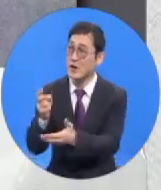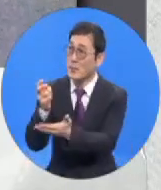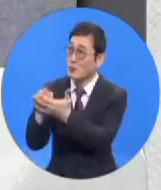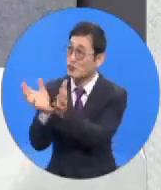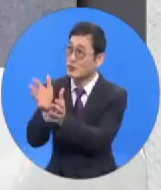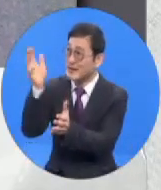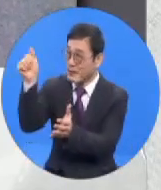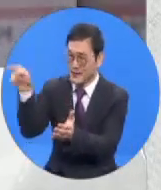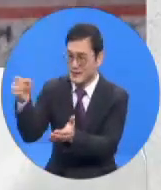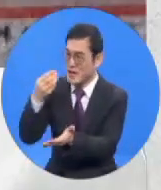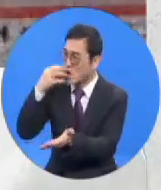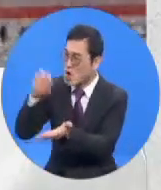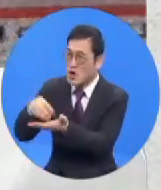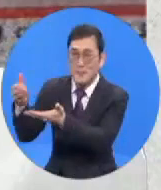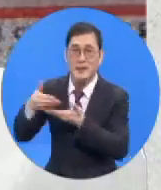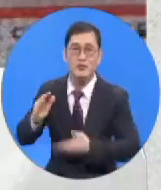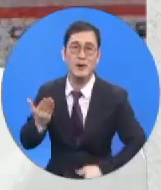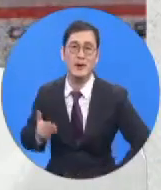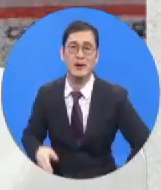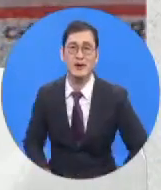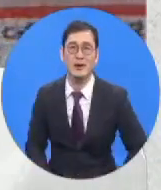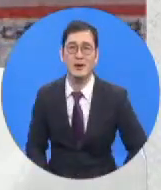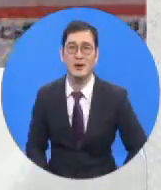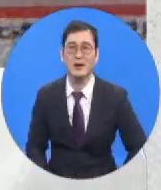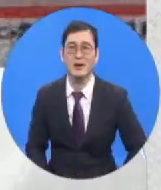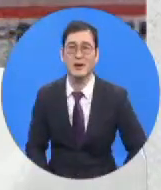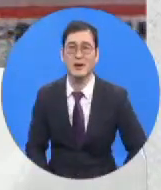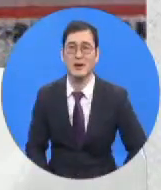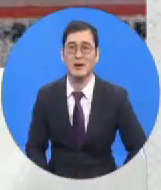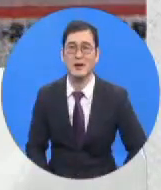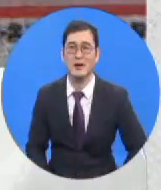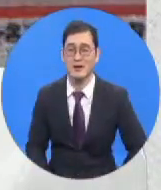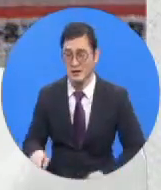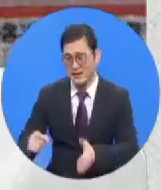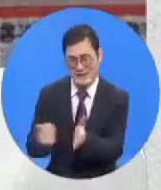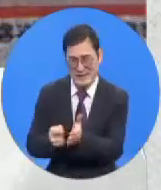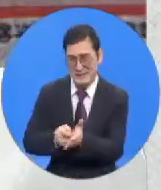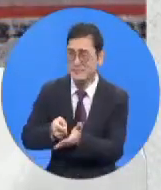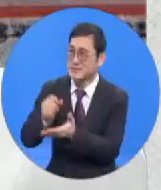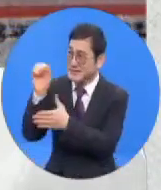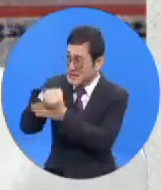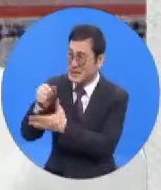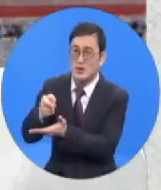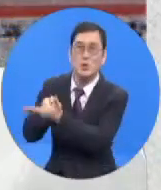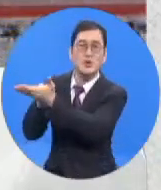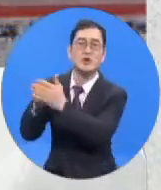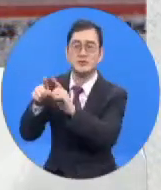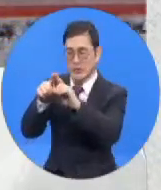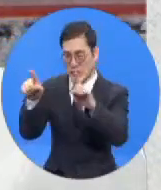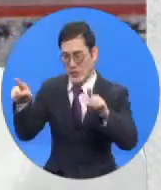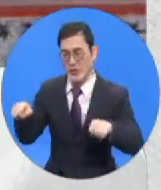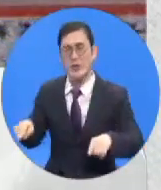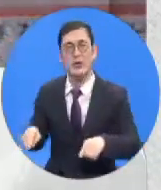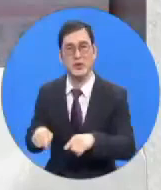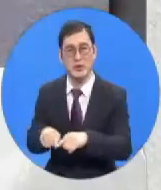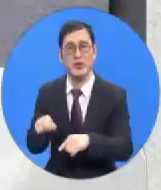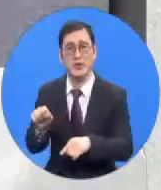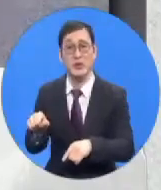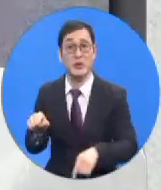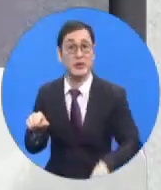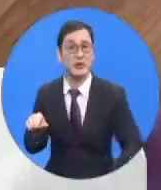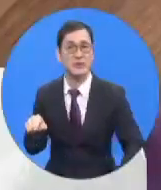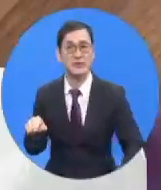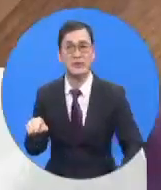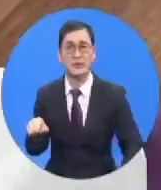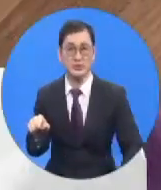긴급하게 잡아놨으니까. 예. 그게 뭐냐면은 긴급 승인 요청서거든요. 예. 이 승인 요청서도 마찬가지로 피의자가 있고 그것도